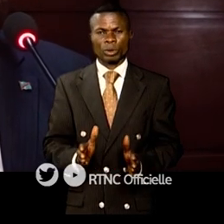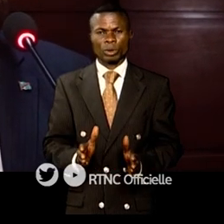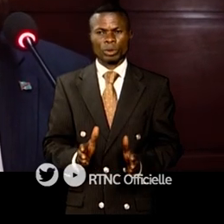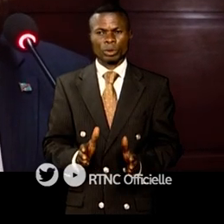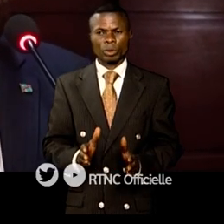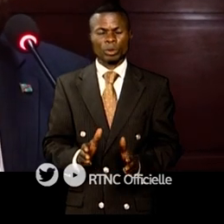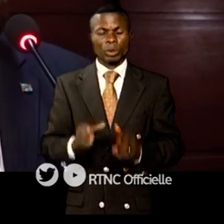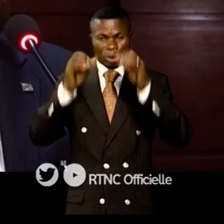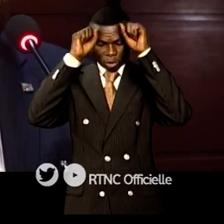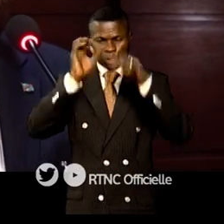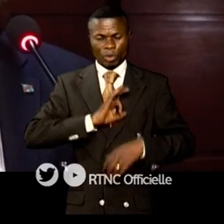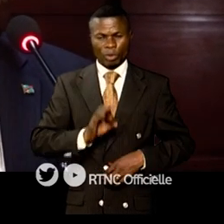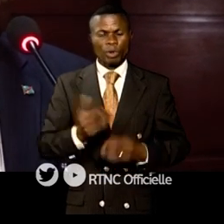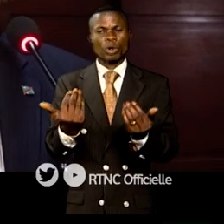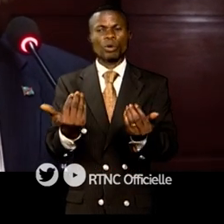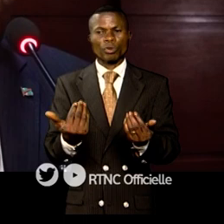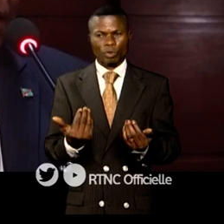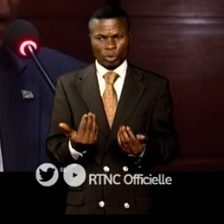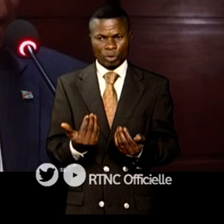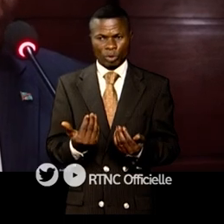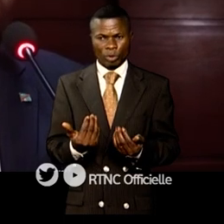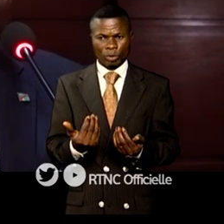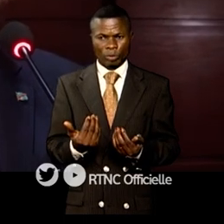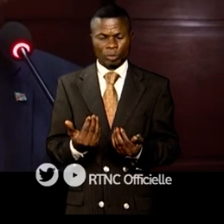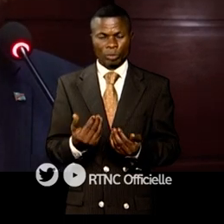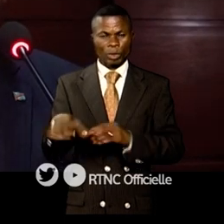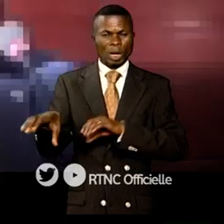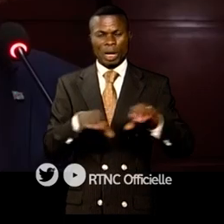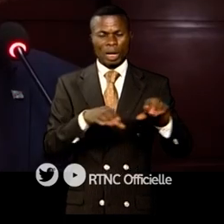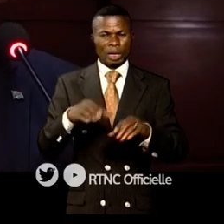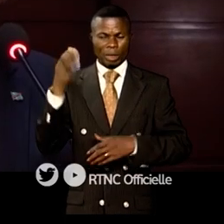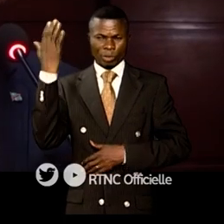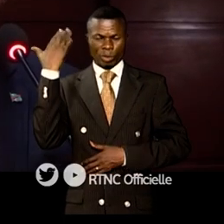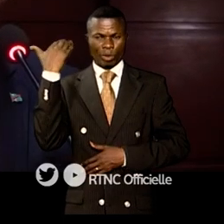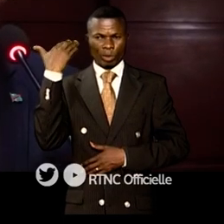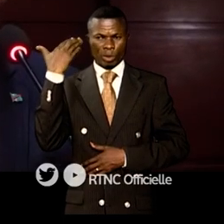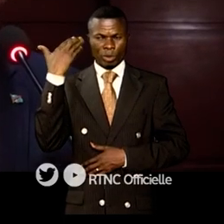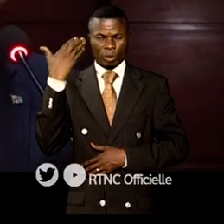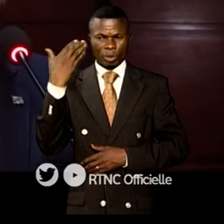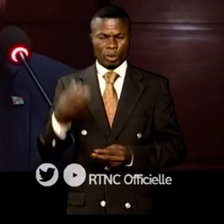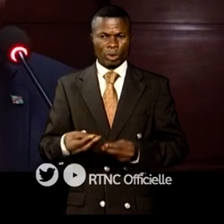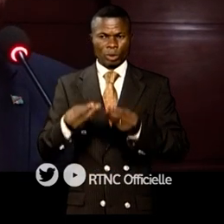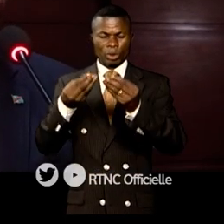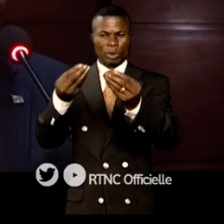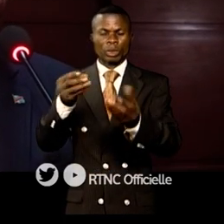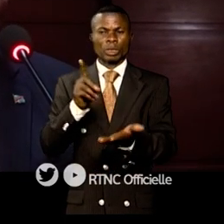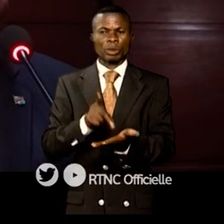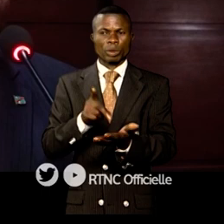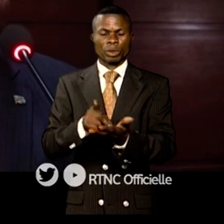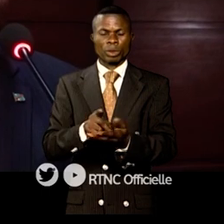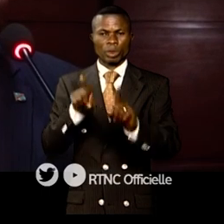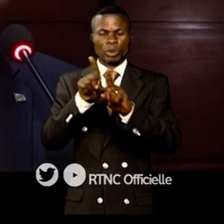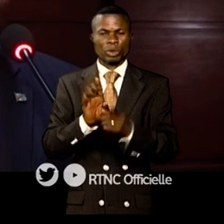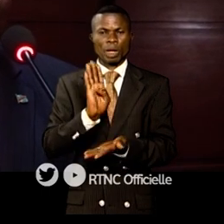il a voulu bien, lors de la dernière cérémonie de la remise des diplômes et des